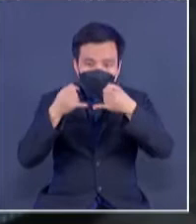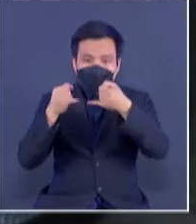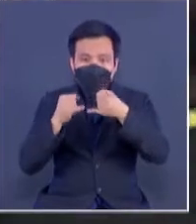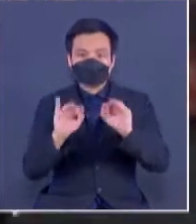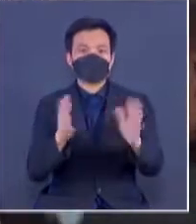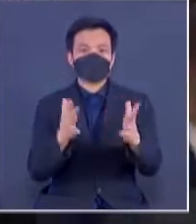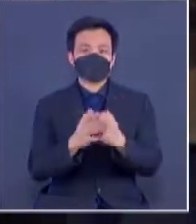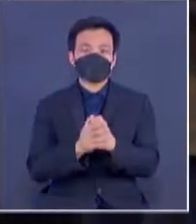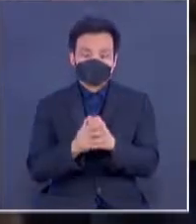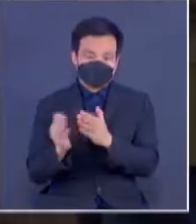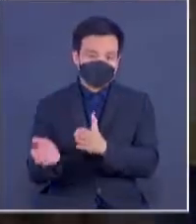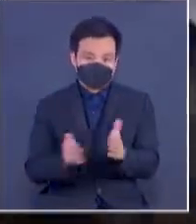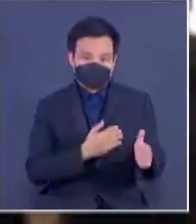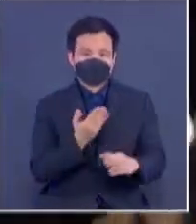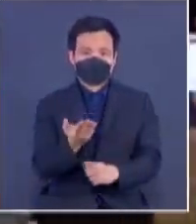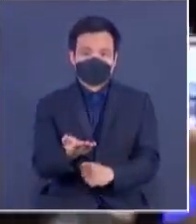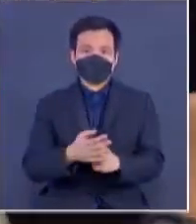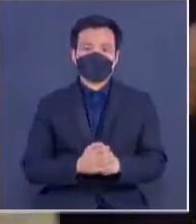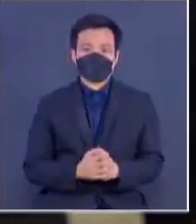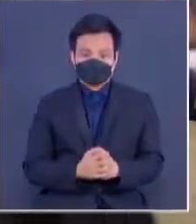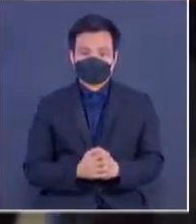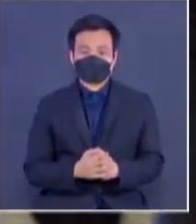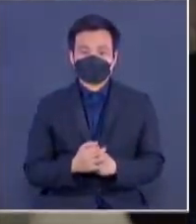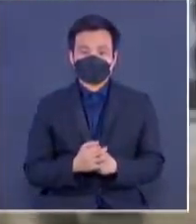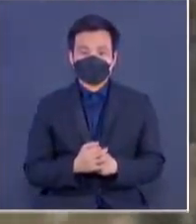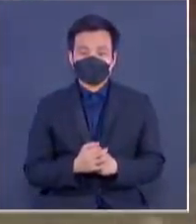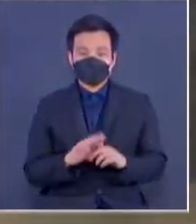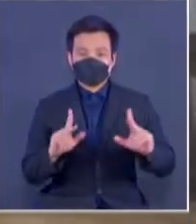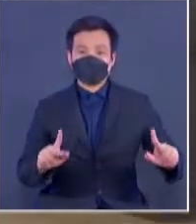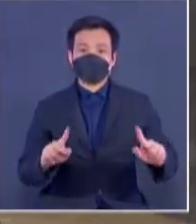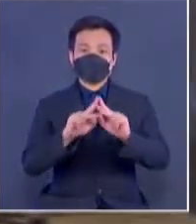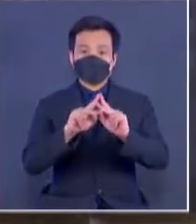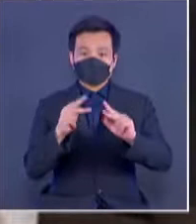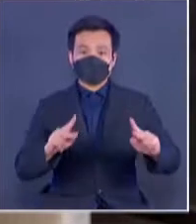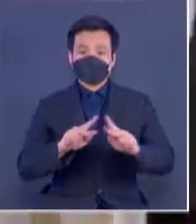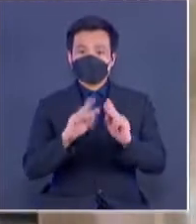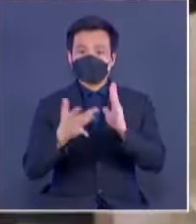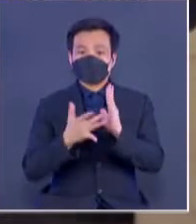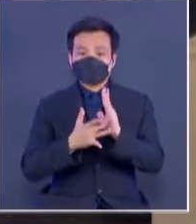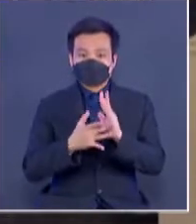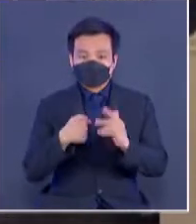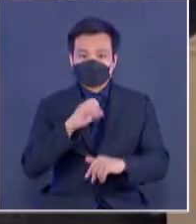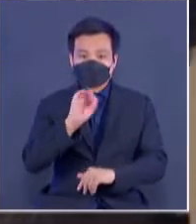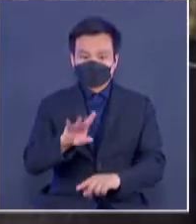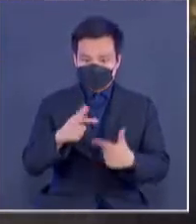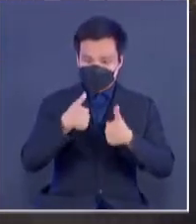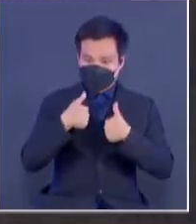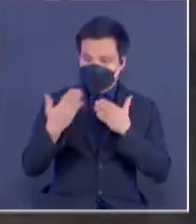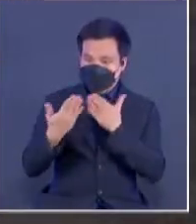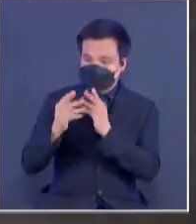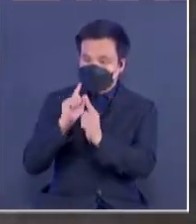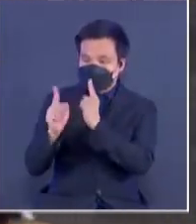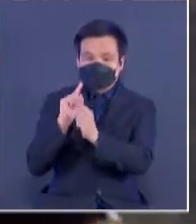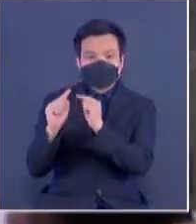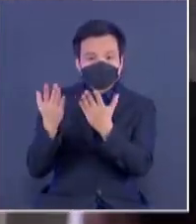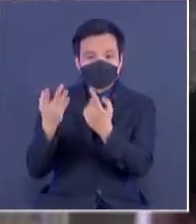มนตรี DES ในฐานะกรรมการบริหารพรรคก็กล่าวว่าตนเองไม่ได้คุยกับร้อยเอกธรรมนัสโดยตรงครับแค่ประชุม